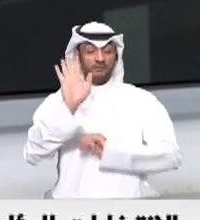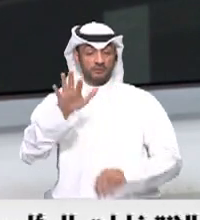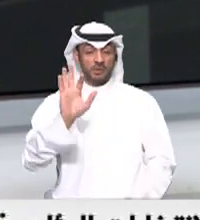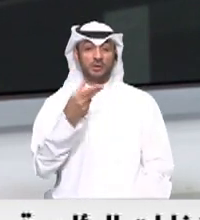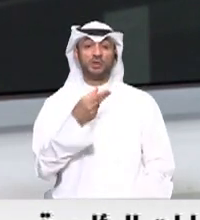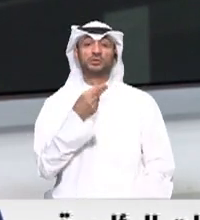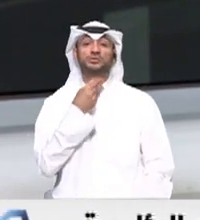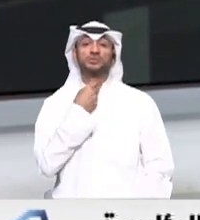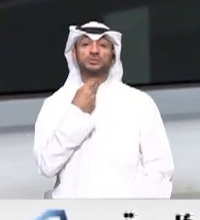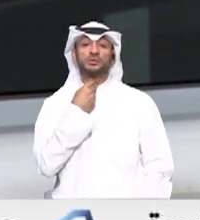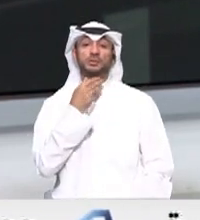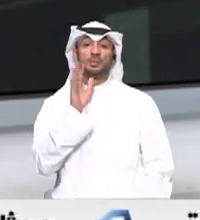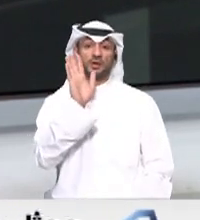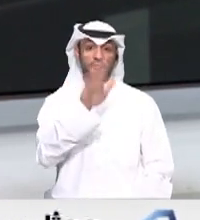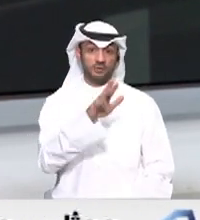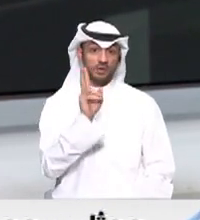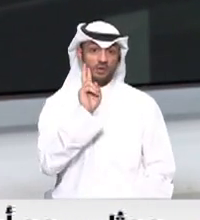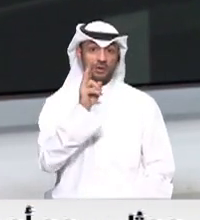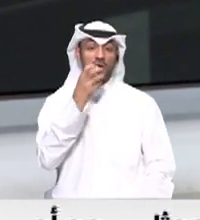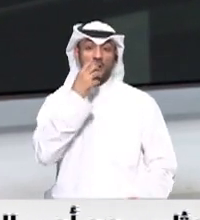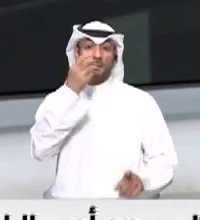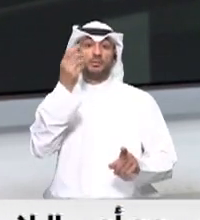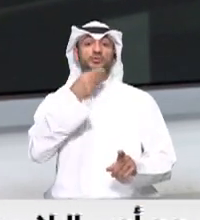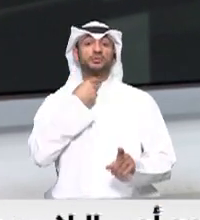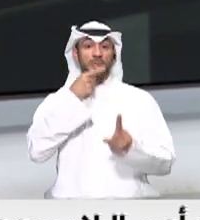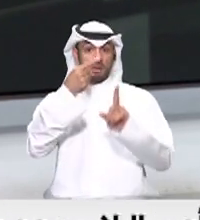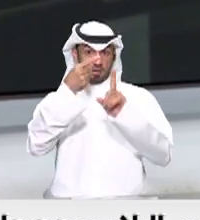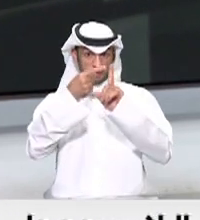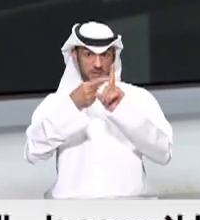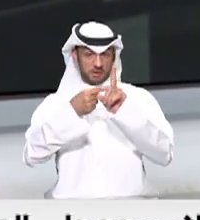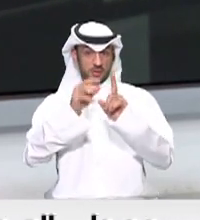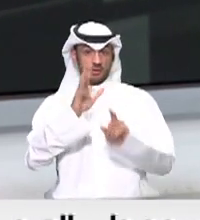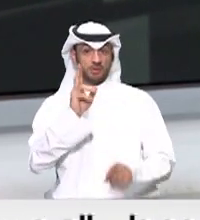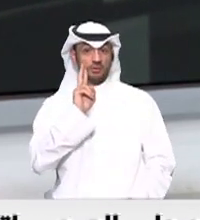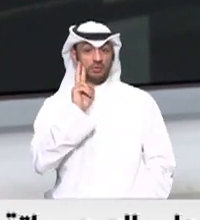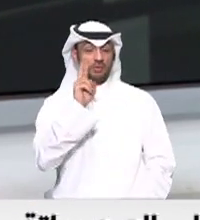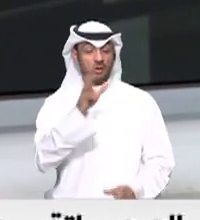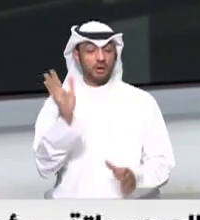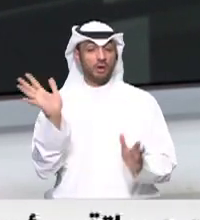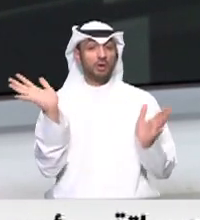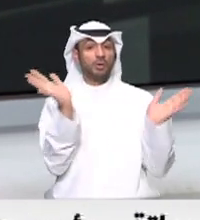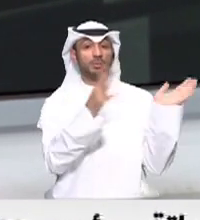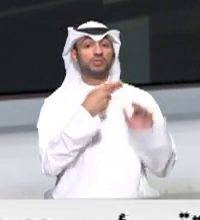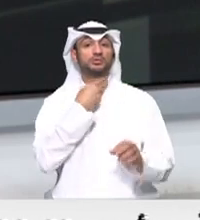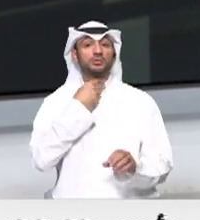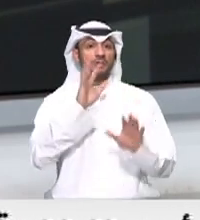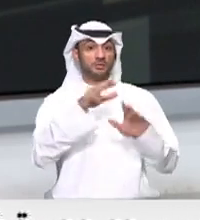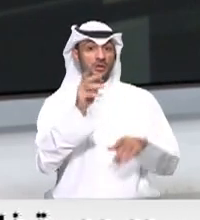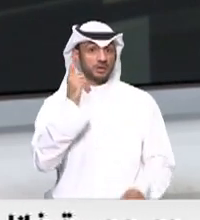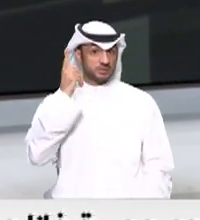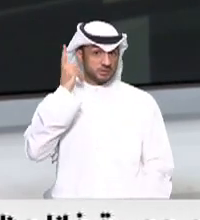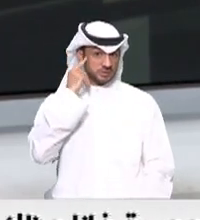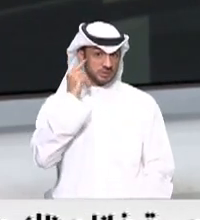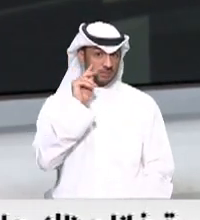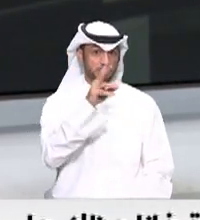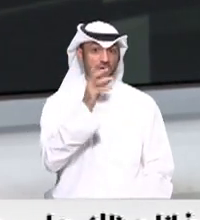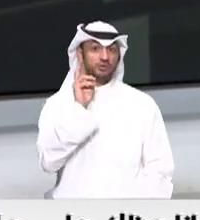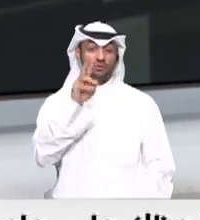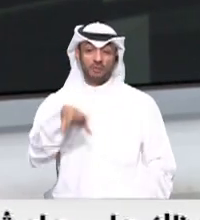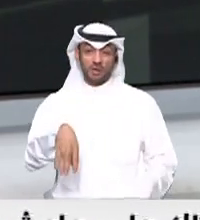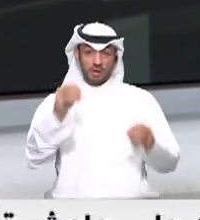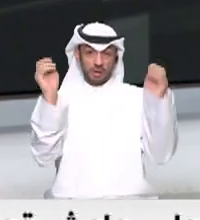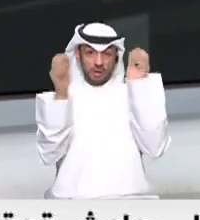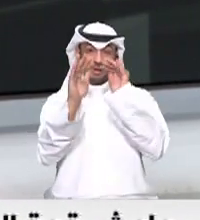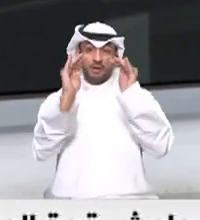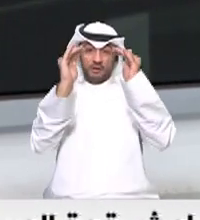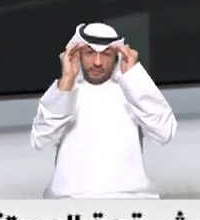15 ل 45 43 العظمى والصغرى 25 وغبار مثار ايضا موجود في يوم الجمعه ويوم السبت تراجع شوي سرعه الرياح